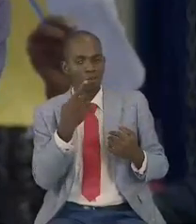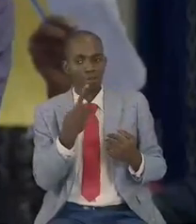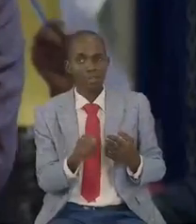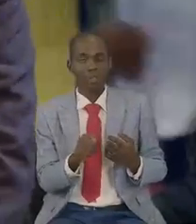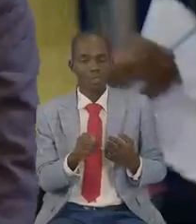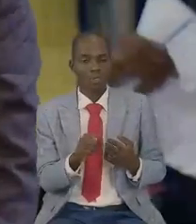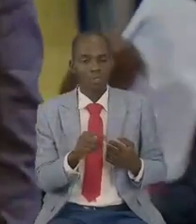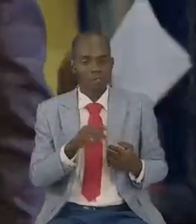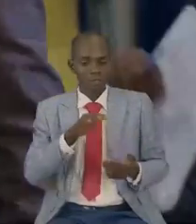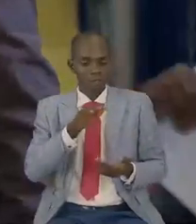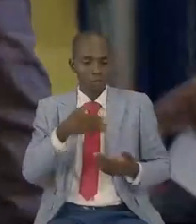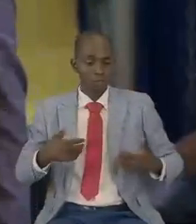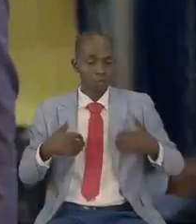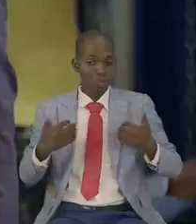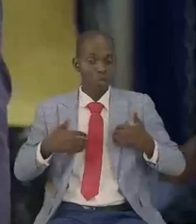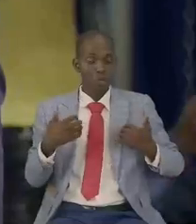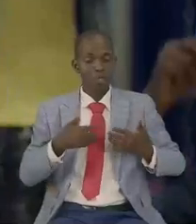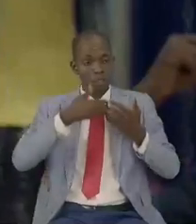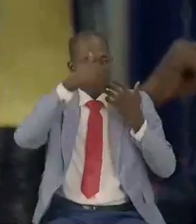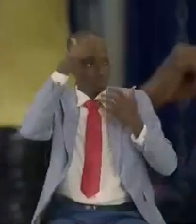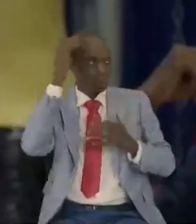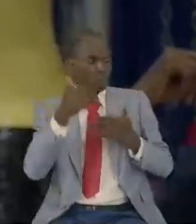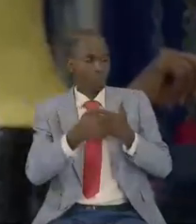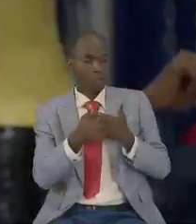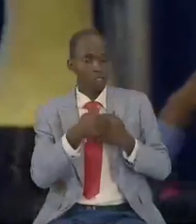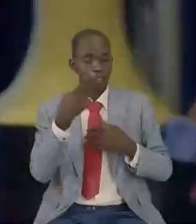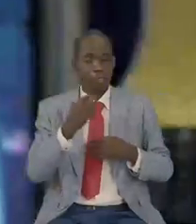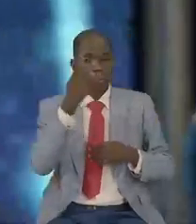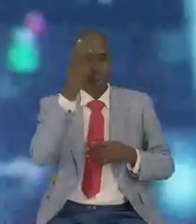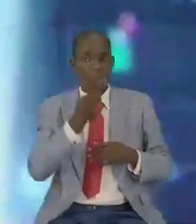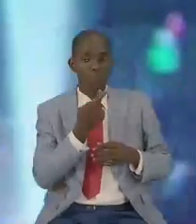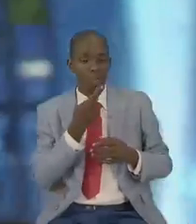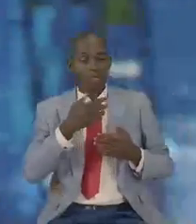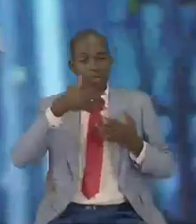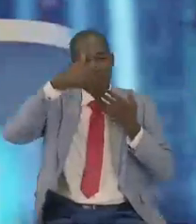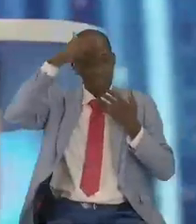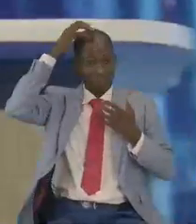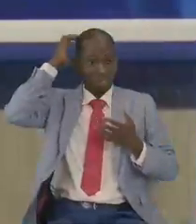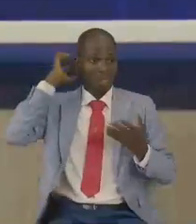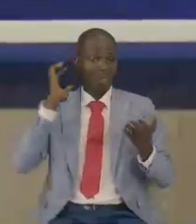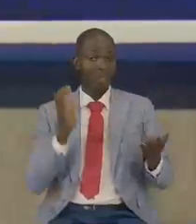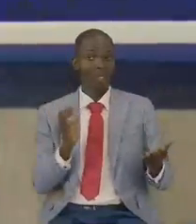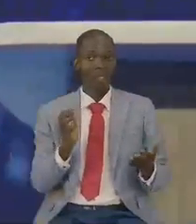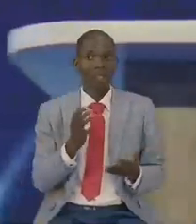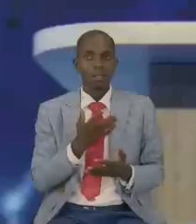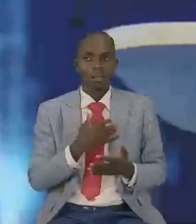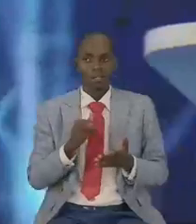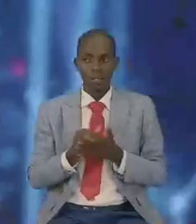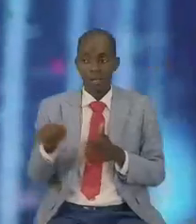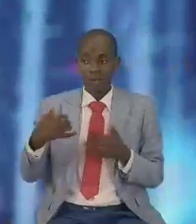petit lionceau derrière leurs parents lions. Et il marche.